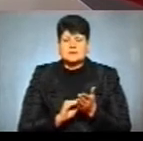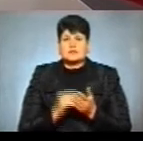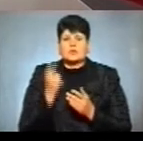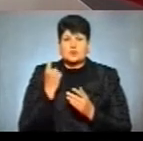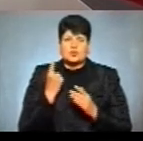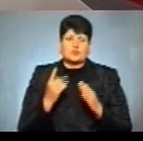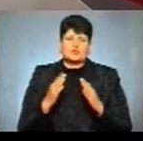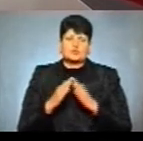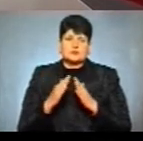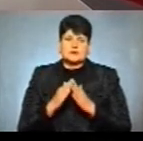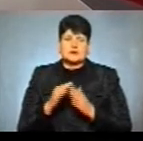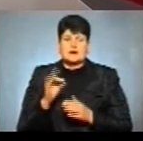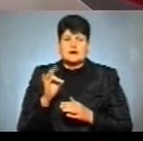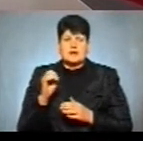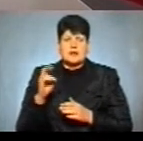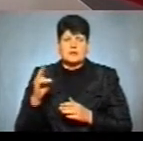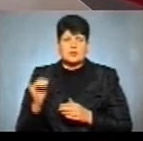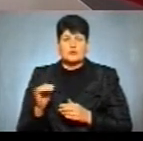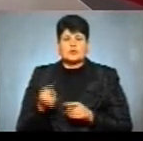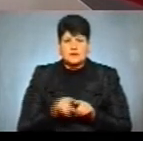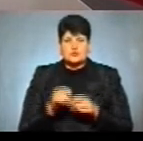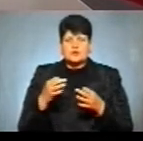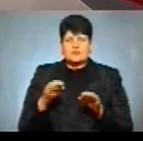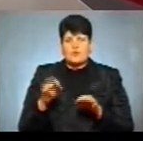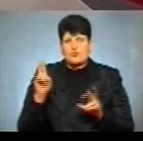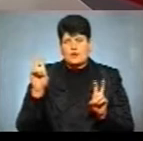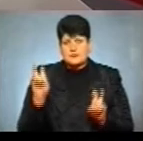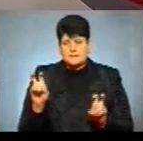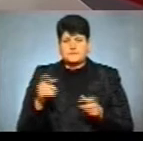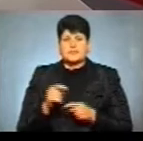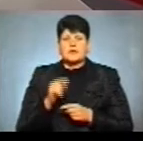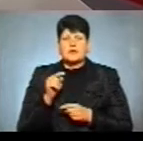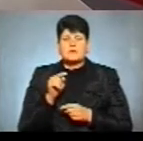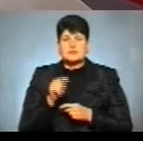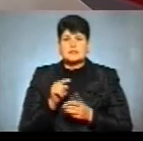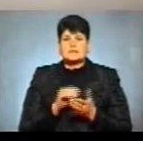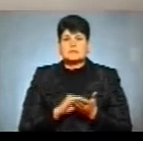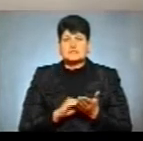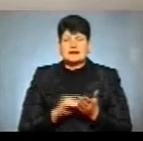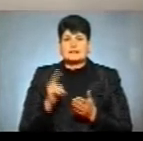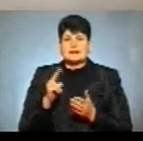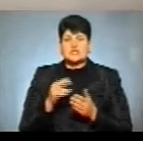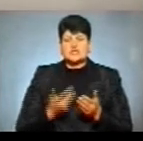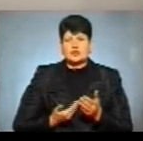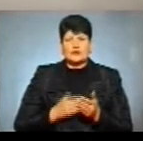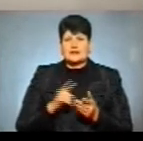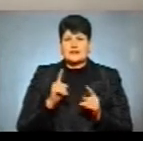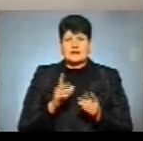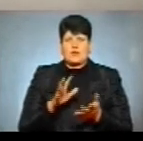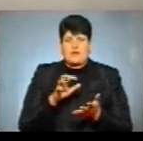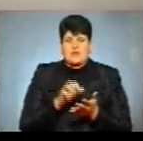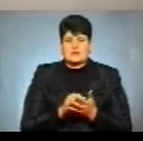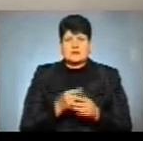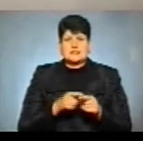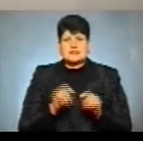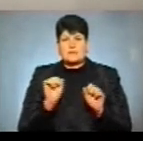житла Торожнюк та Редьква, теж свободівці. Тут варто зазначити, що декларувати житло не тільки треба, коли воно у власності.